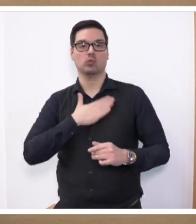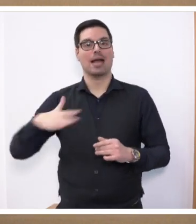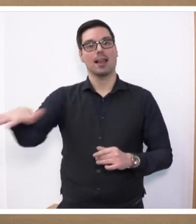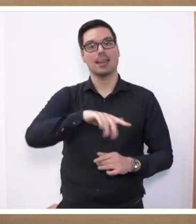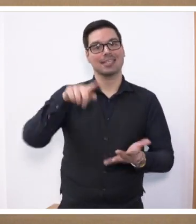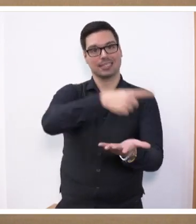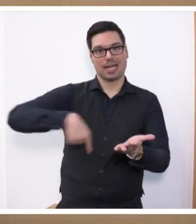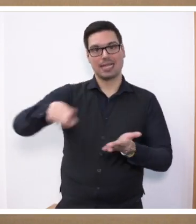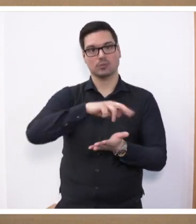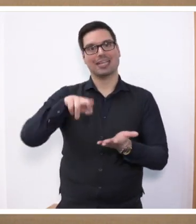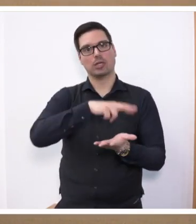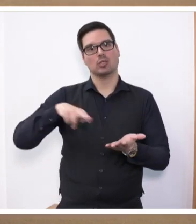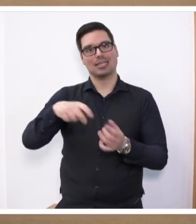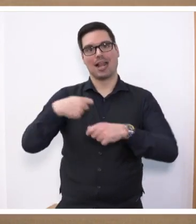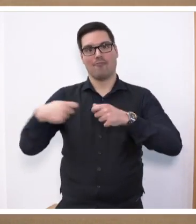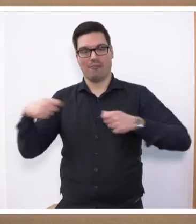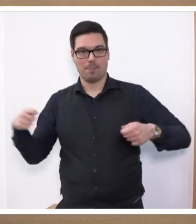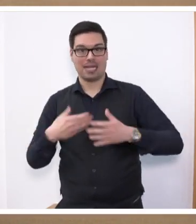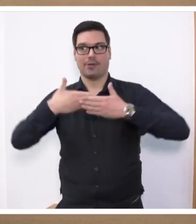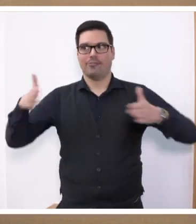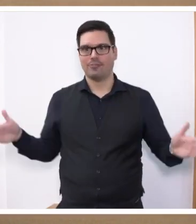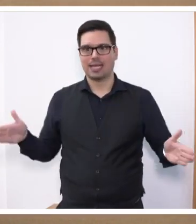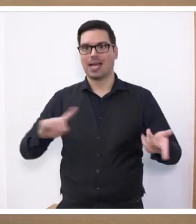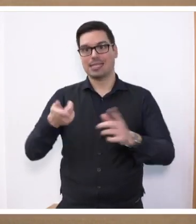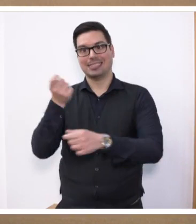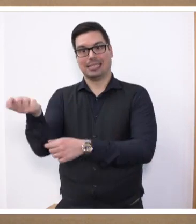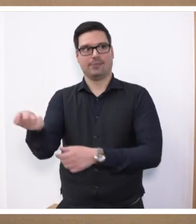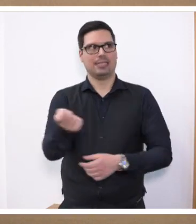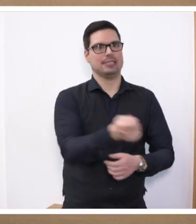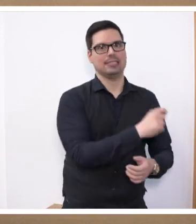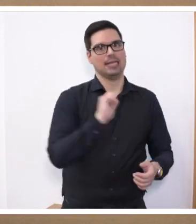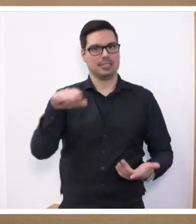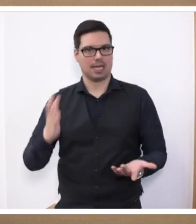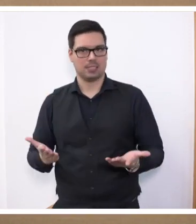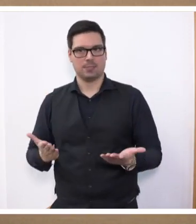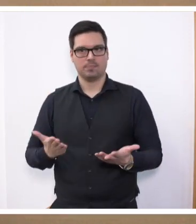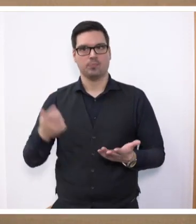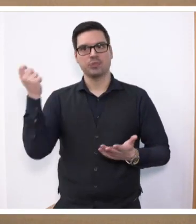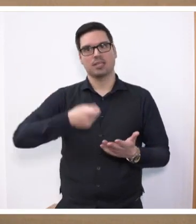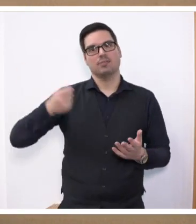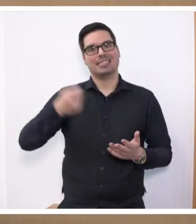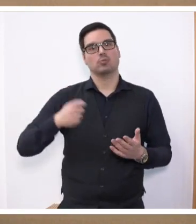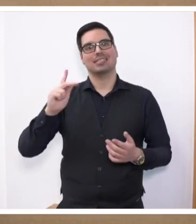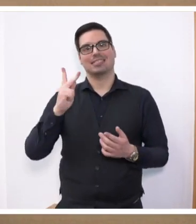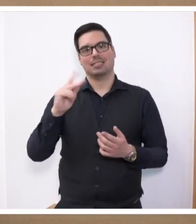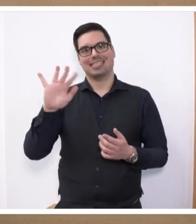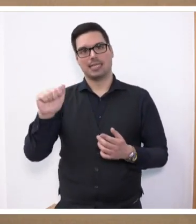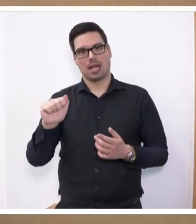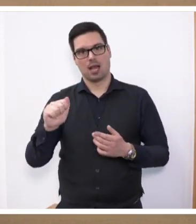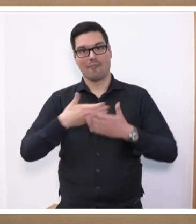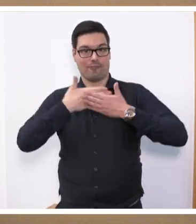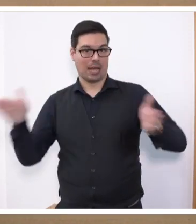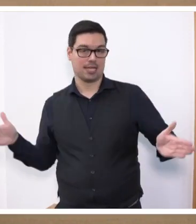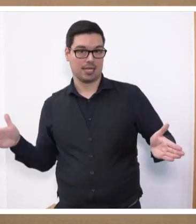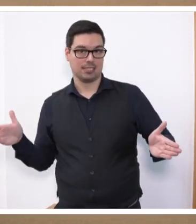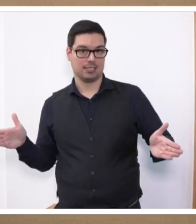und auch für den Regionalverband frei, die sie auch anders investieren können. Mit den Investitionen in die Kita-Beitragsfreiheit entlasten wir